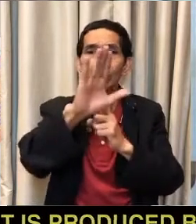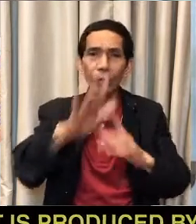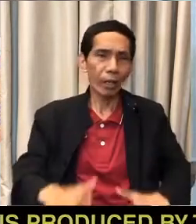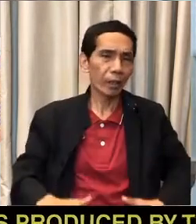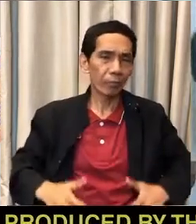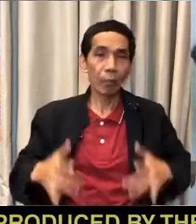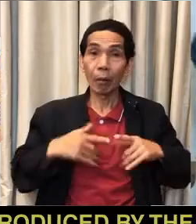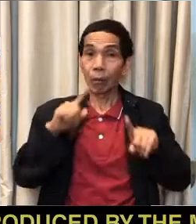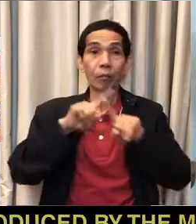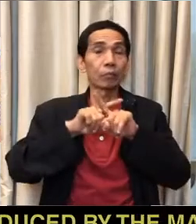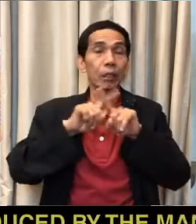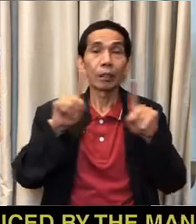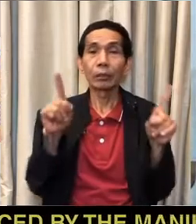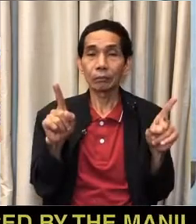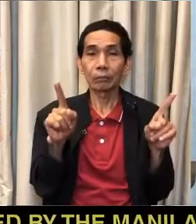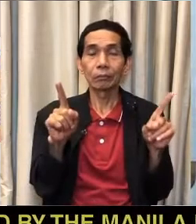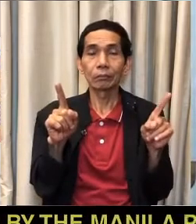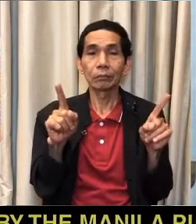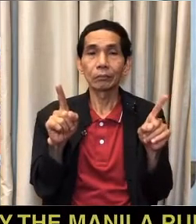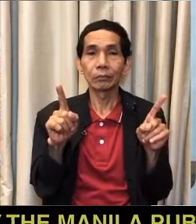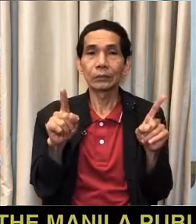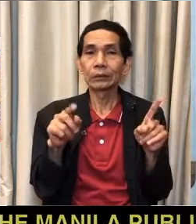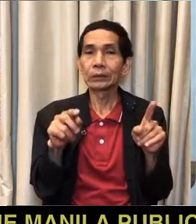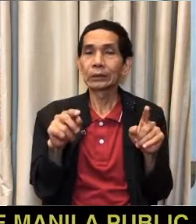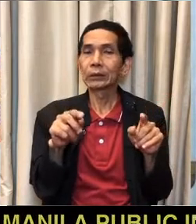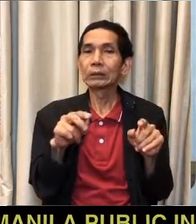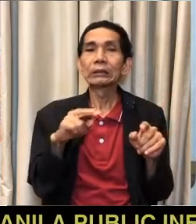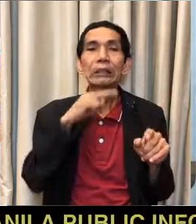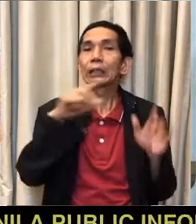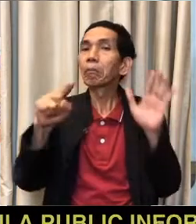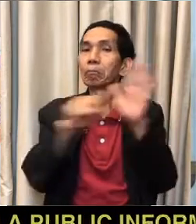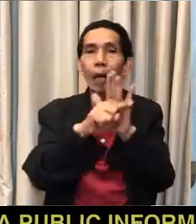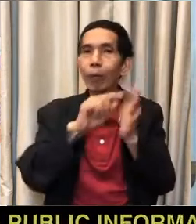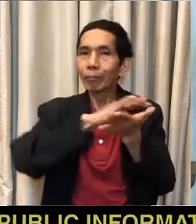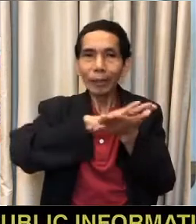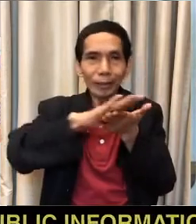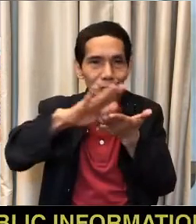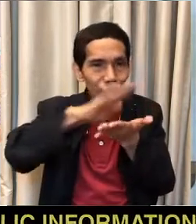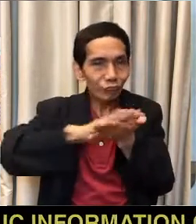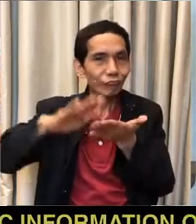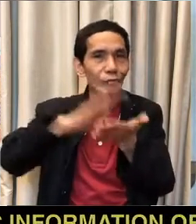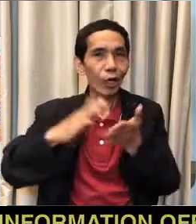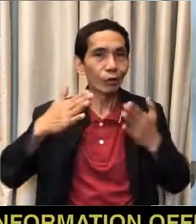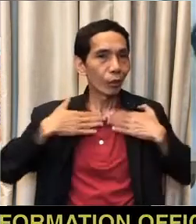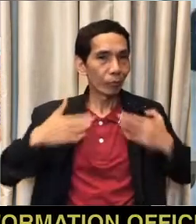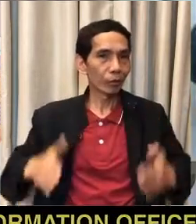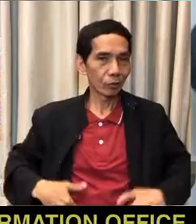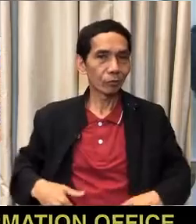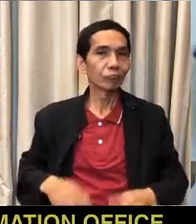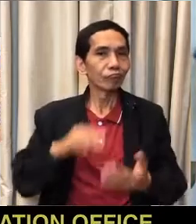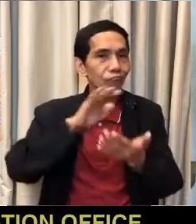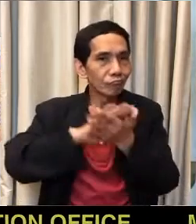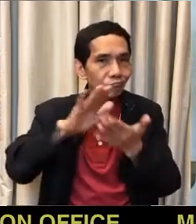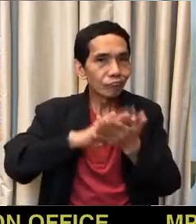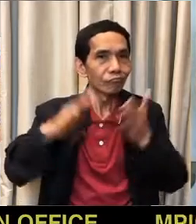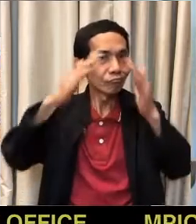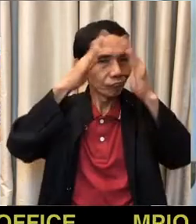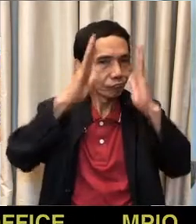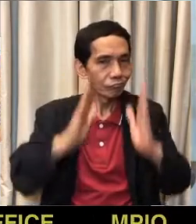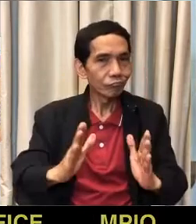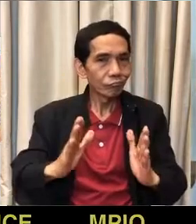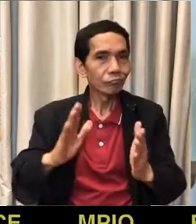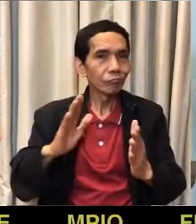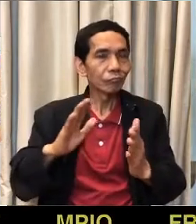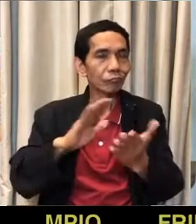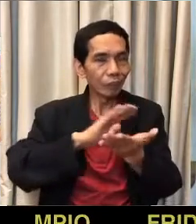buhay. Pero, hindi naman bawal maglinis. Maging malinis sa katawan. Maglinis ng bahay,